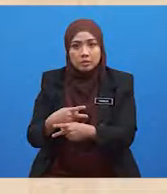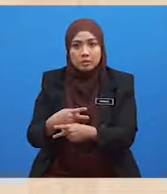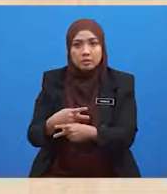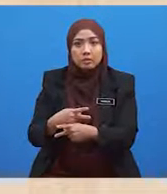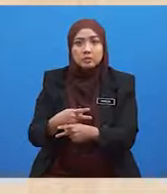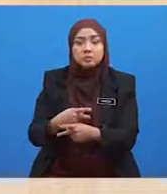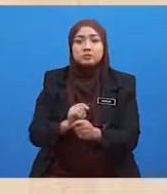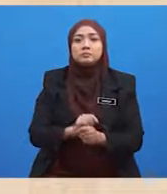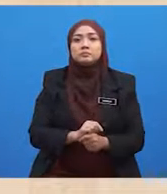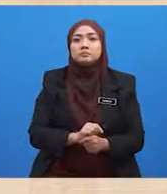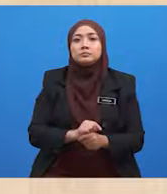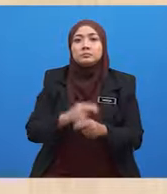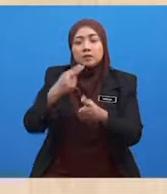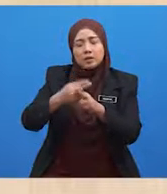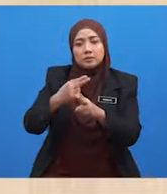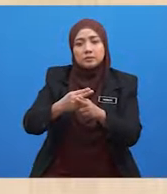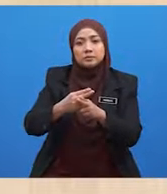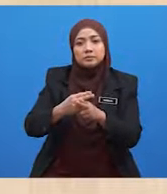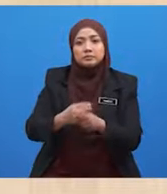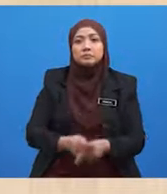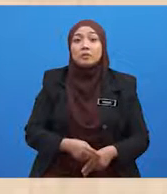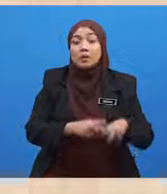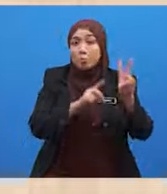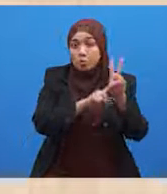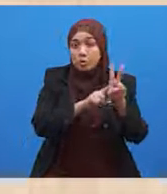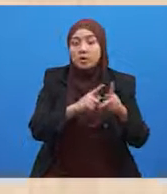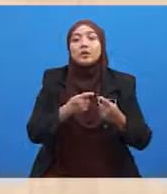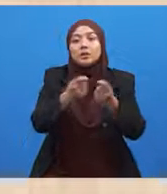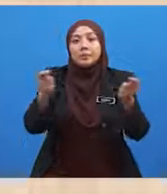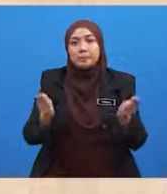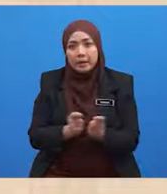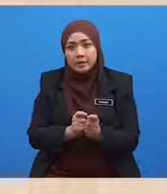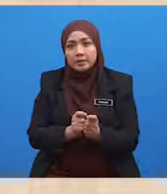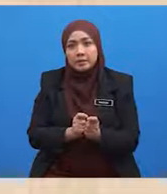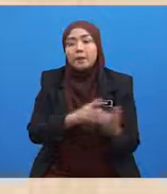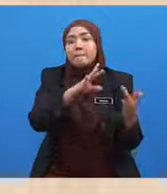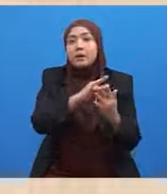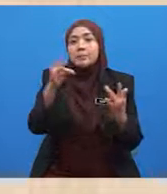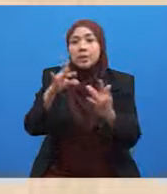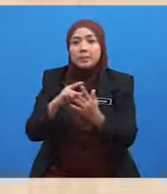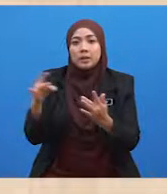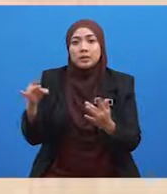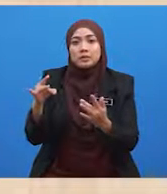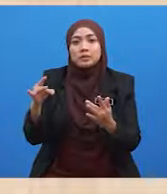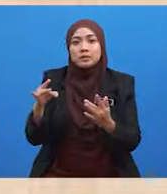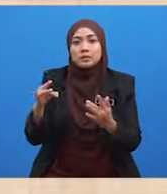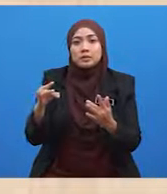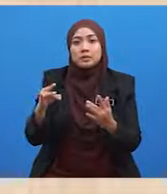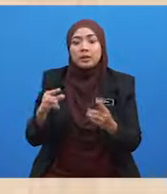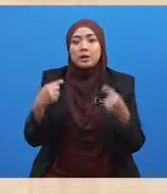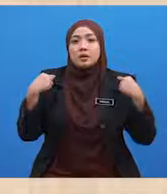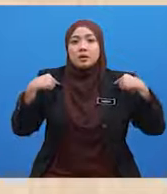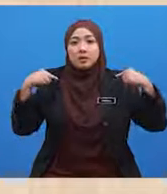enimen kedua ilah tempat penjajah berkenaan memilih sebuah gerai sebagai tempat untuk